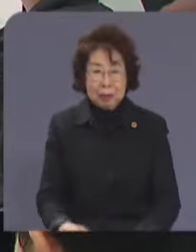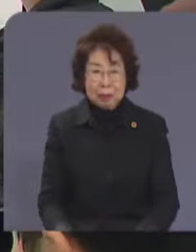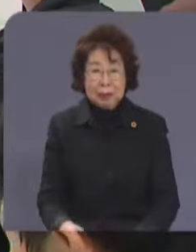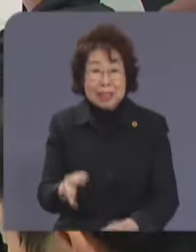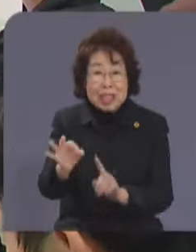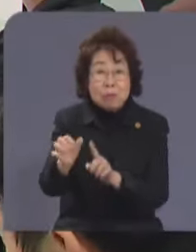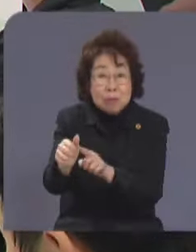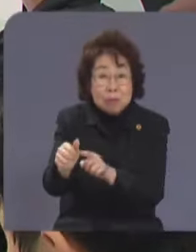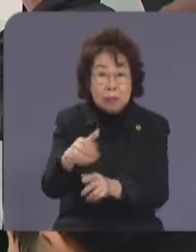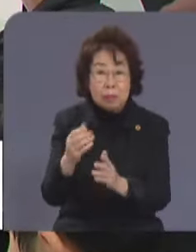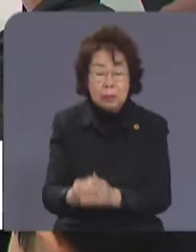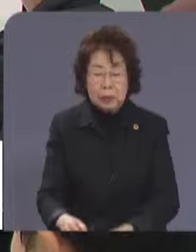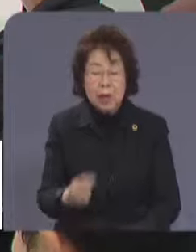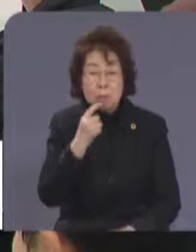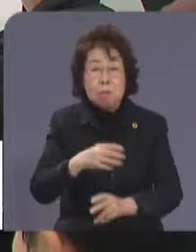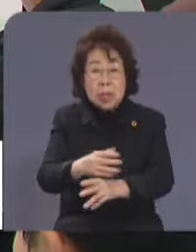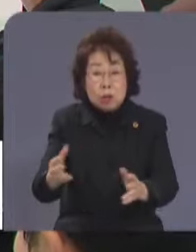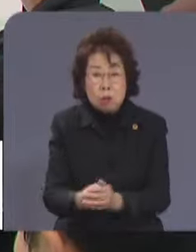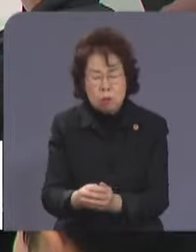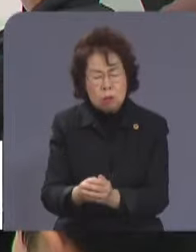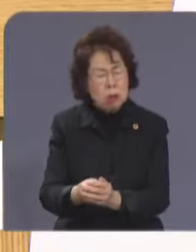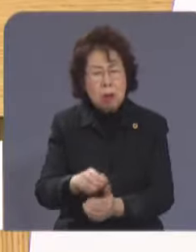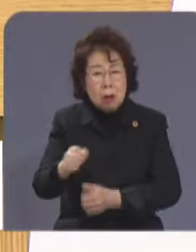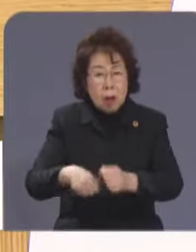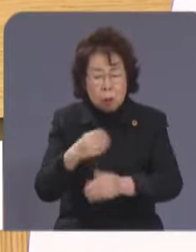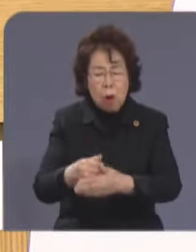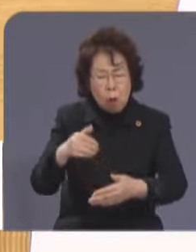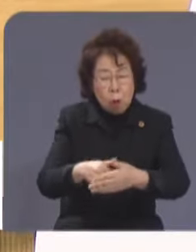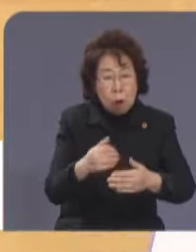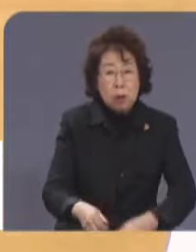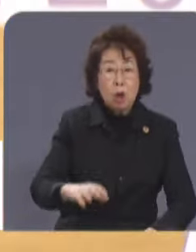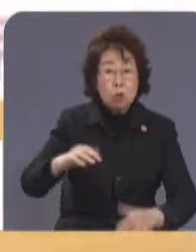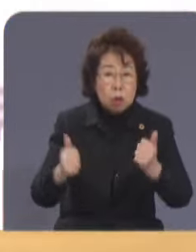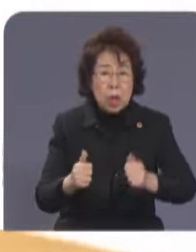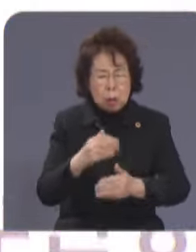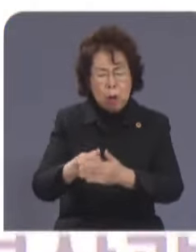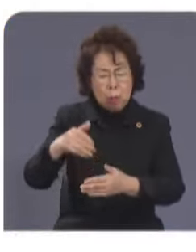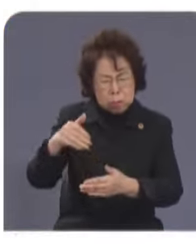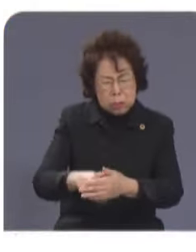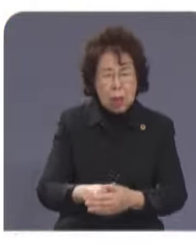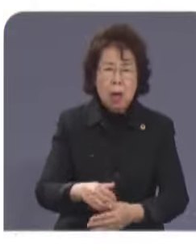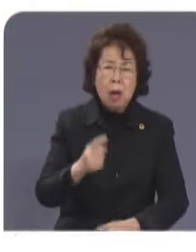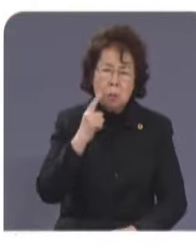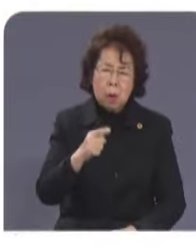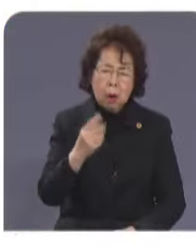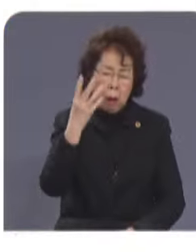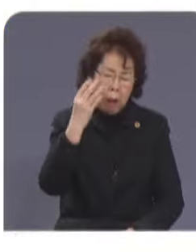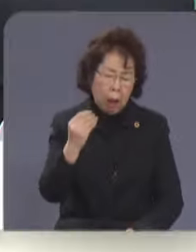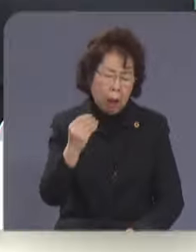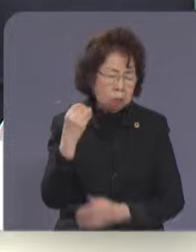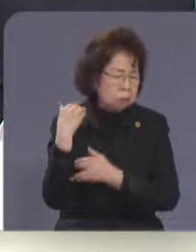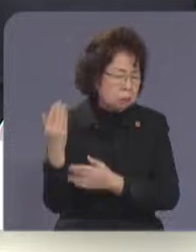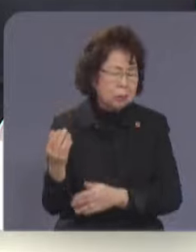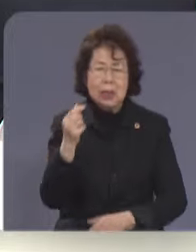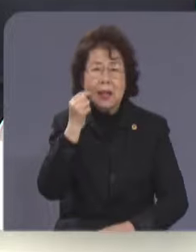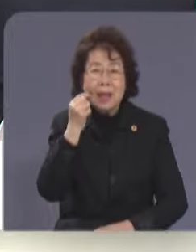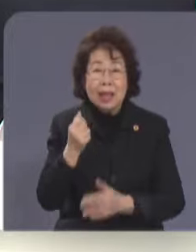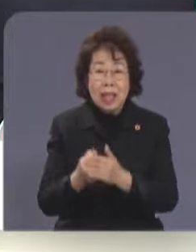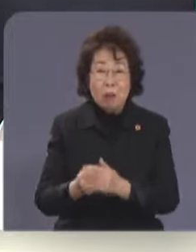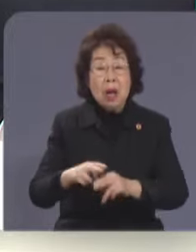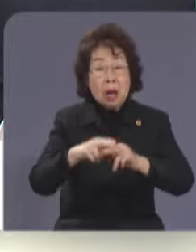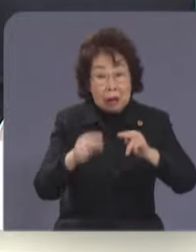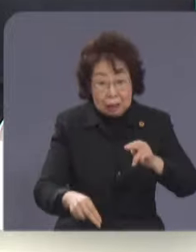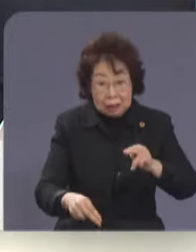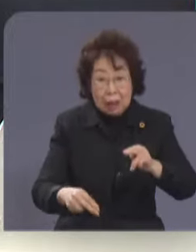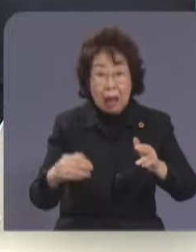전 의원은 민주주의가 후퇴하고 정치와 국회의 품격이 타락한 현실을 외면할 수 없다며 정계 은퇴